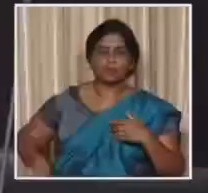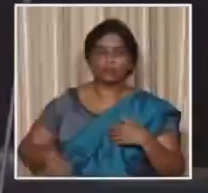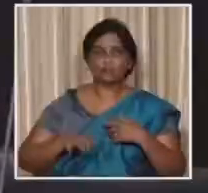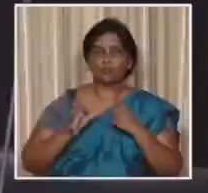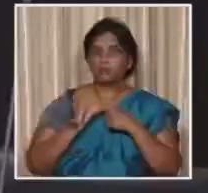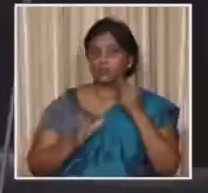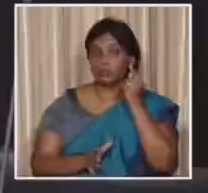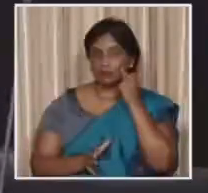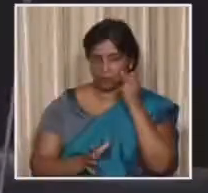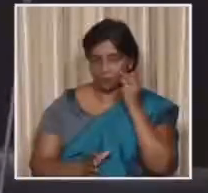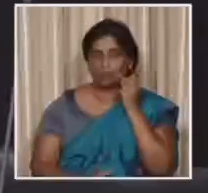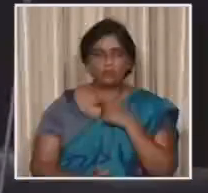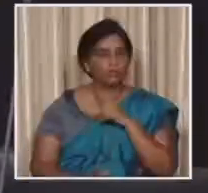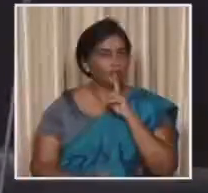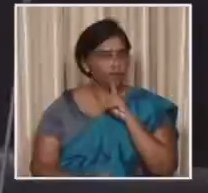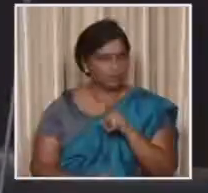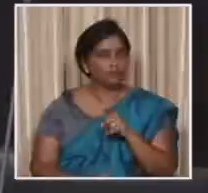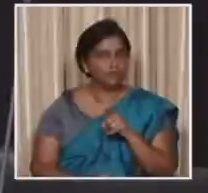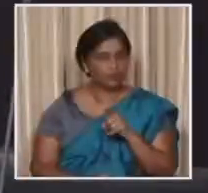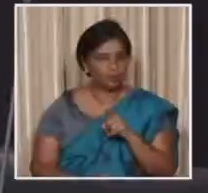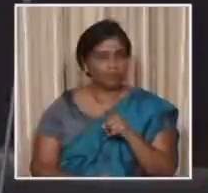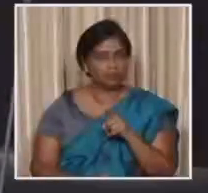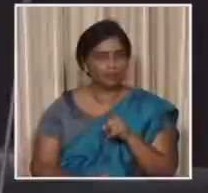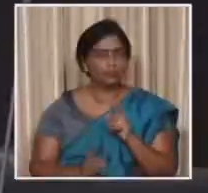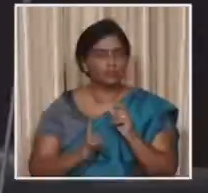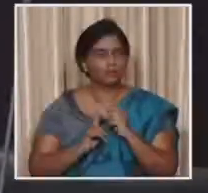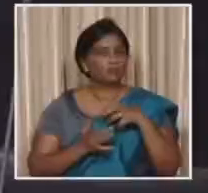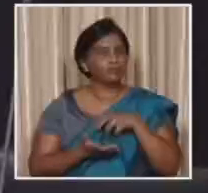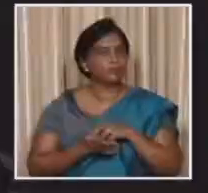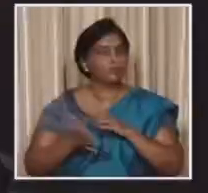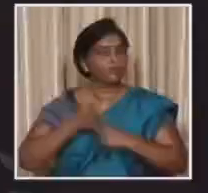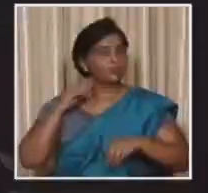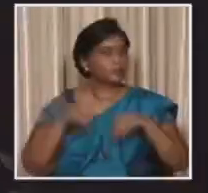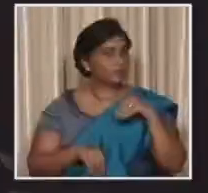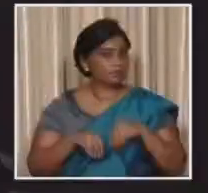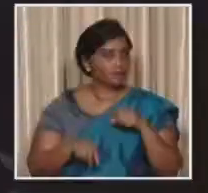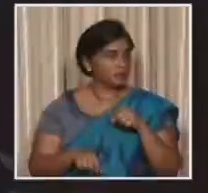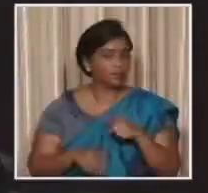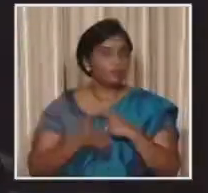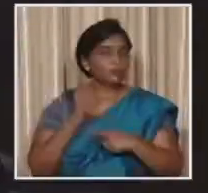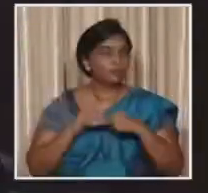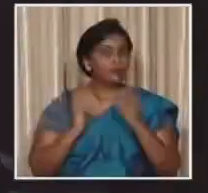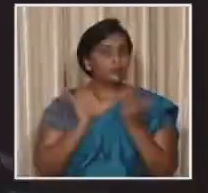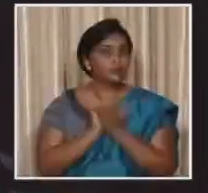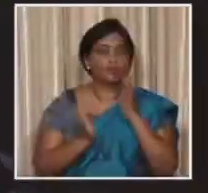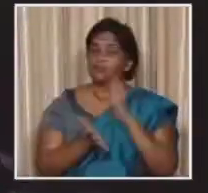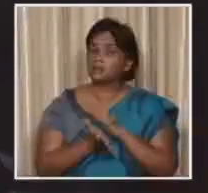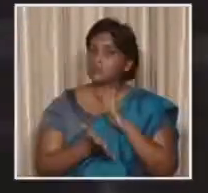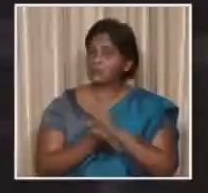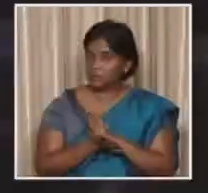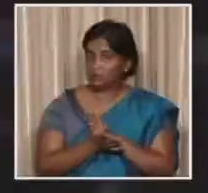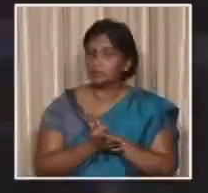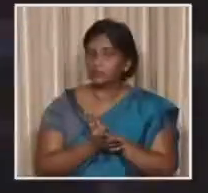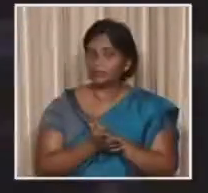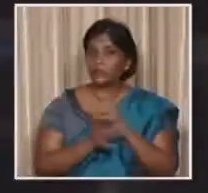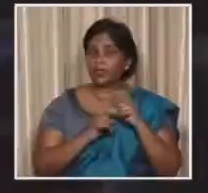වන්රු දිසනම් තුව. මම අහන්නේ මේ අර පළාත්පාලන පළාත්පාලන මැතිවරණදී ඡන්ද පත්‍රිකා මුද්‍රණය කිරීම සඳහා